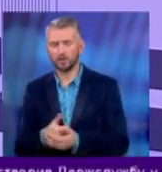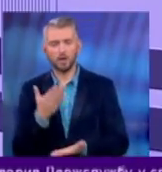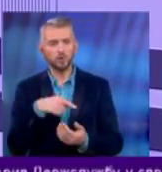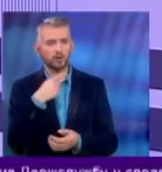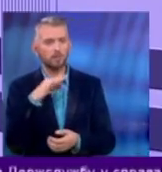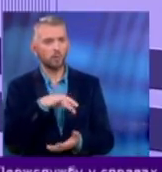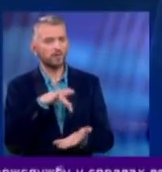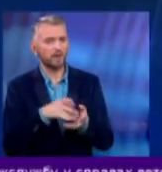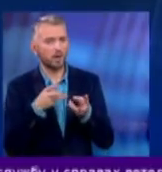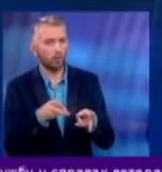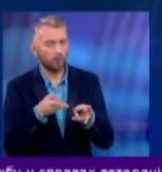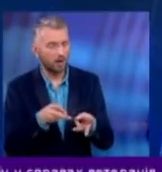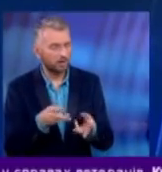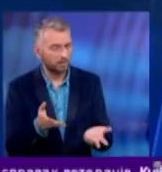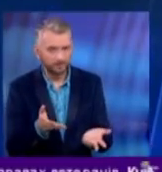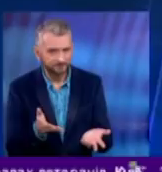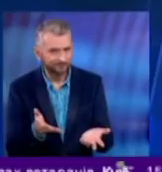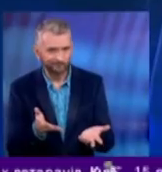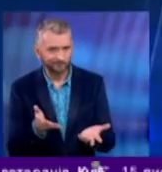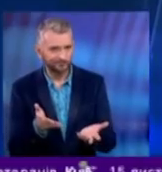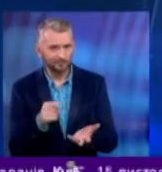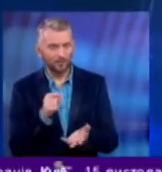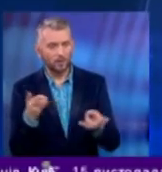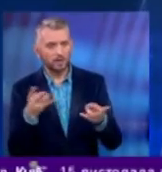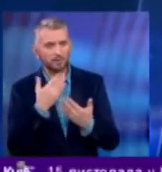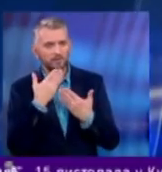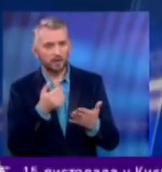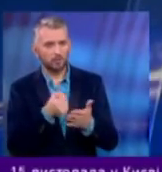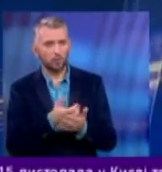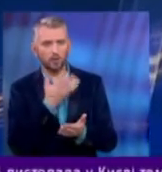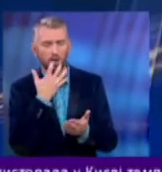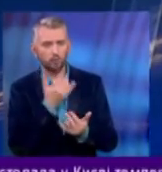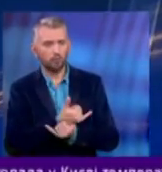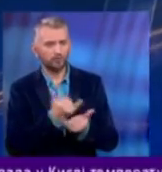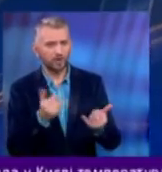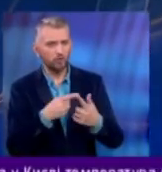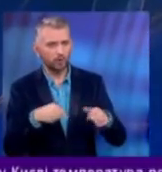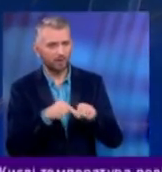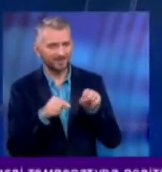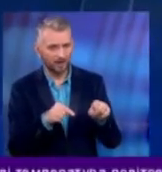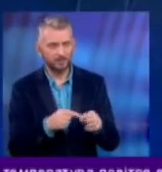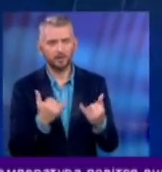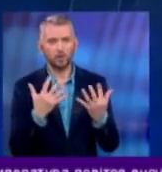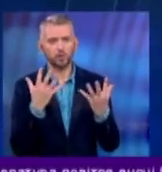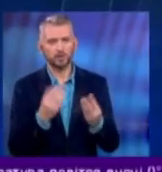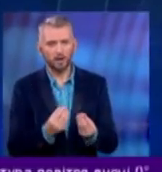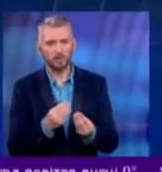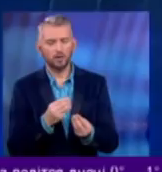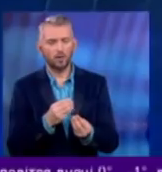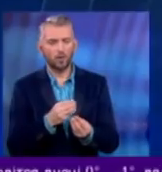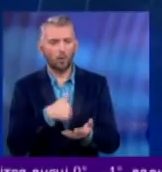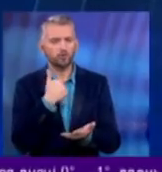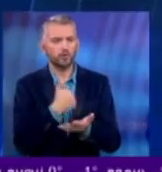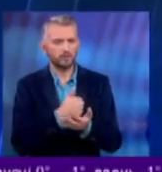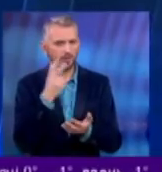казати про центральне опалення, то треба звернутися до теплопостачаючої організації. На сьогоднішній день основні в